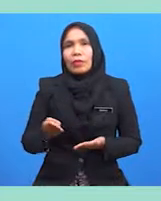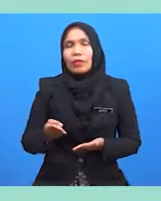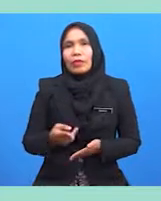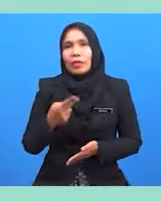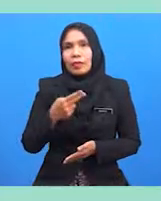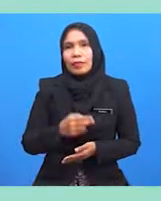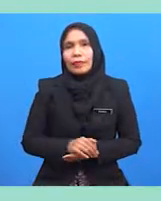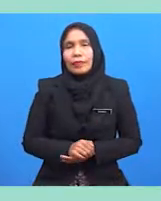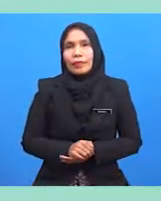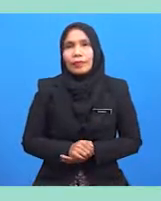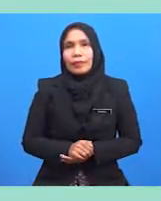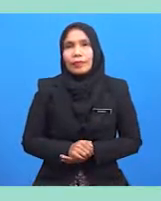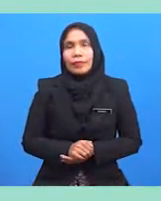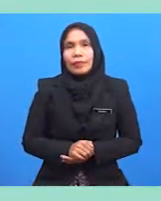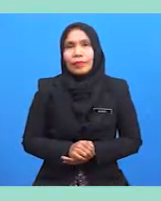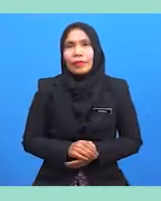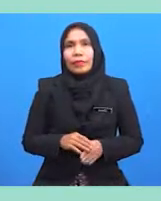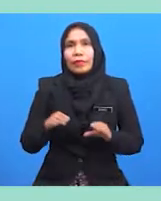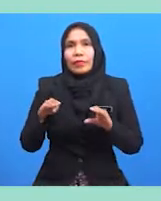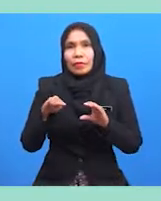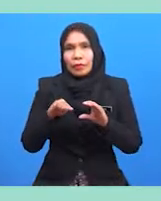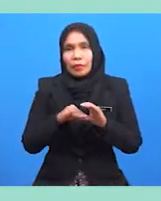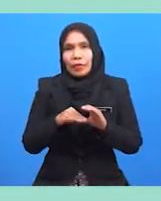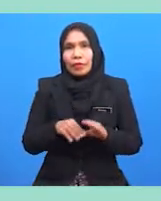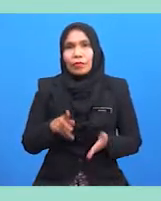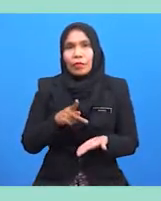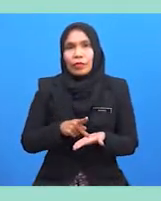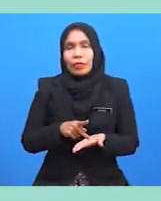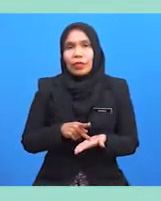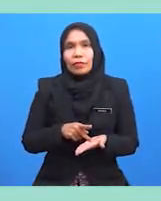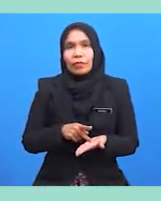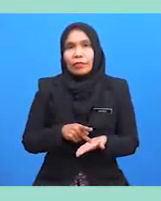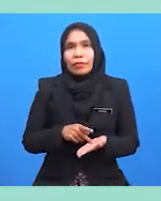Seterusnya, bank pusat juga mengawal nisbah rizab berkanun.